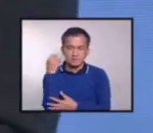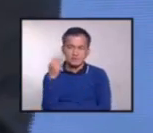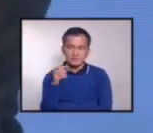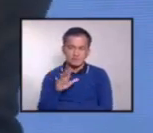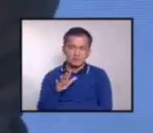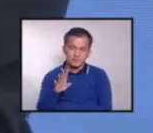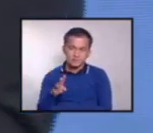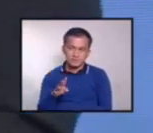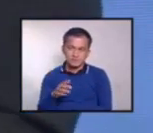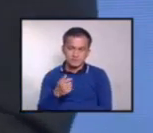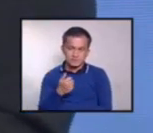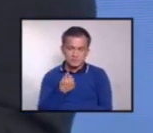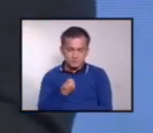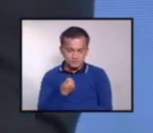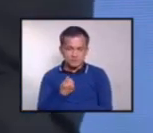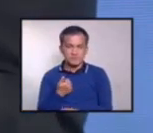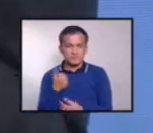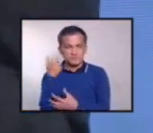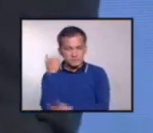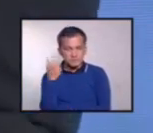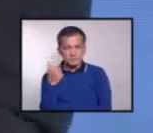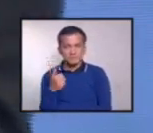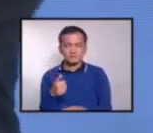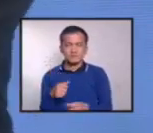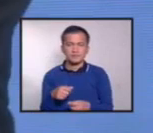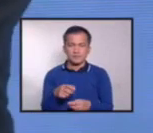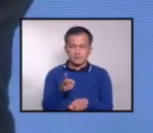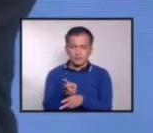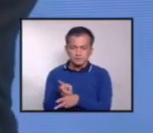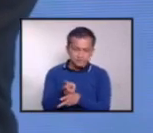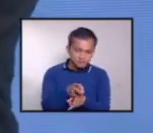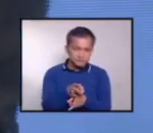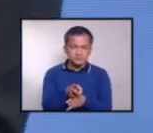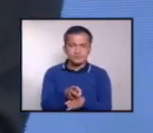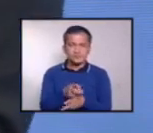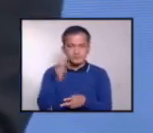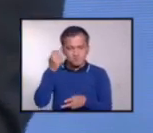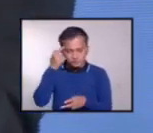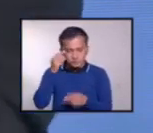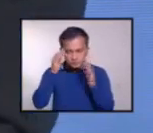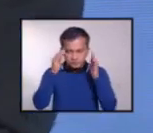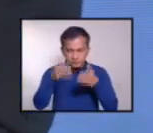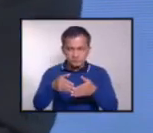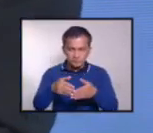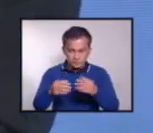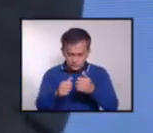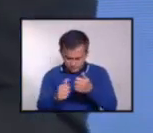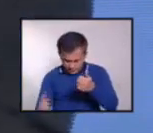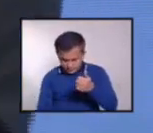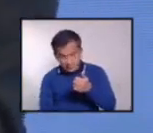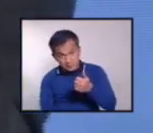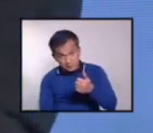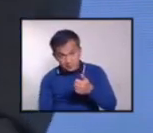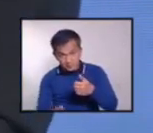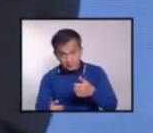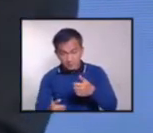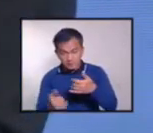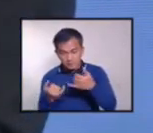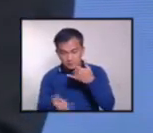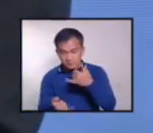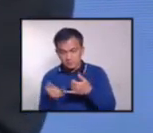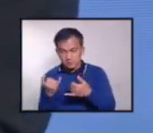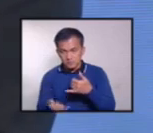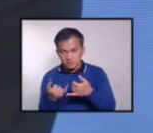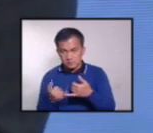54% self-rated poverty, kailangan talagang itutok yung atensyon ng pamahalaan doon sa mga nasa ilalim. And that doesn't necessarily